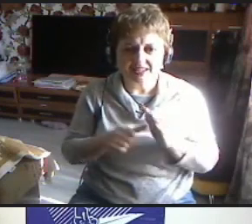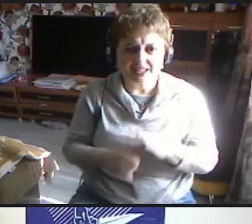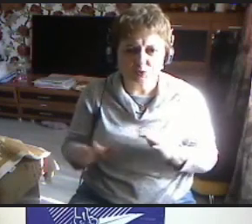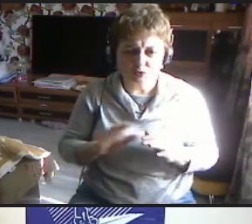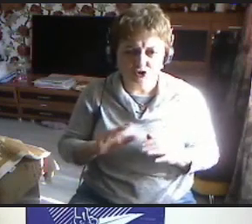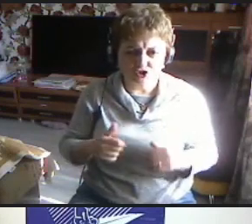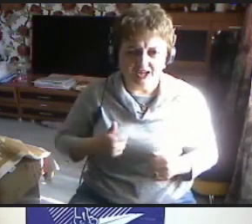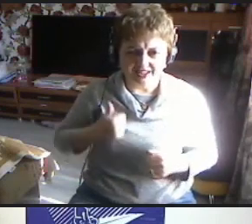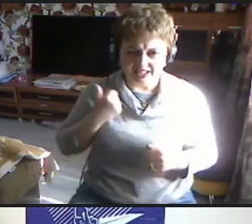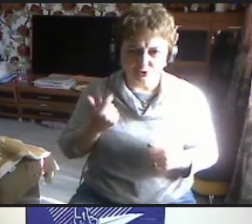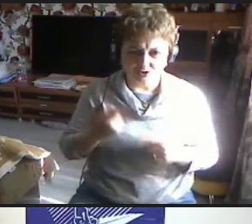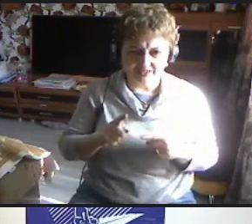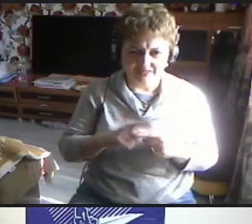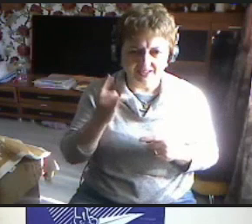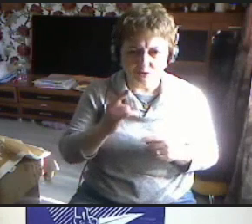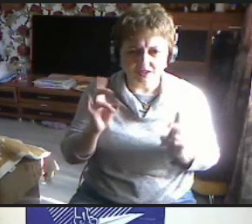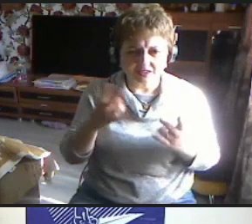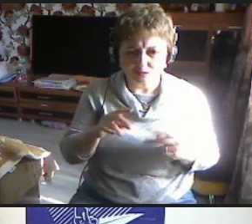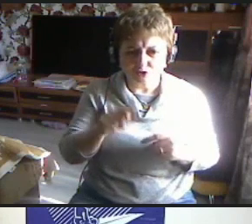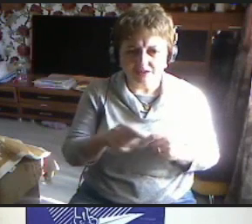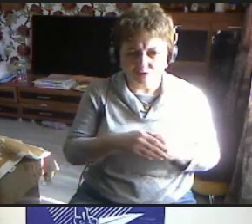этого ребенка. Не надо его под белые руки,